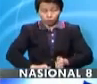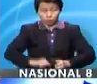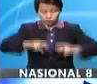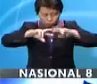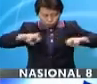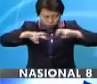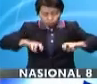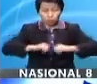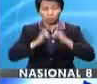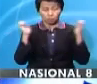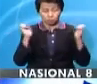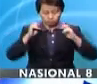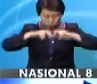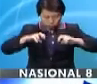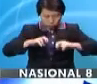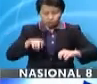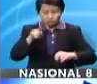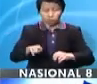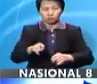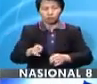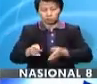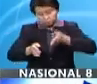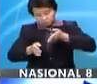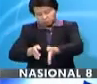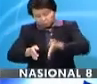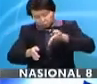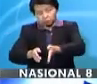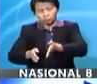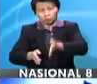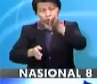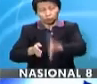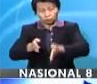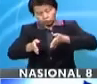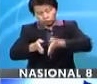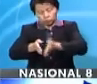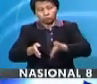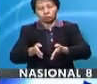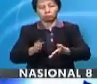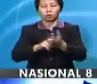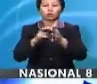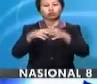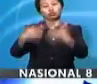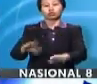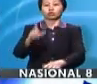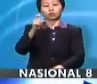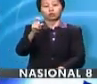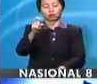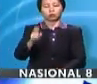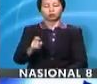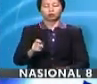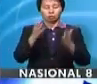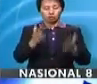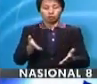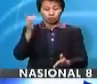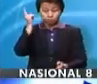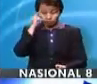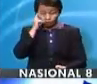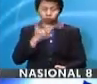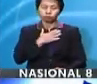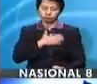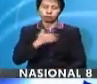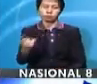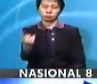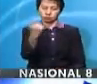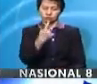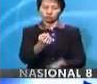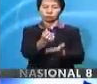dia dipotong, dikerat tu dia, maknanya dia dah mati lah. Orang ramai yang mempunyai maklumat diminta tampil